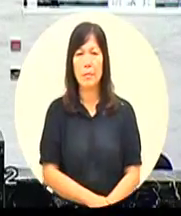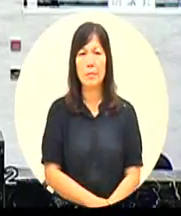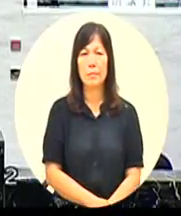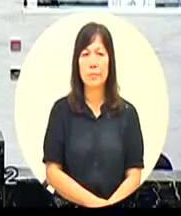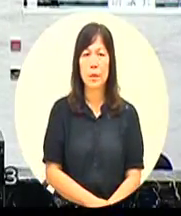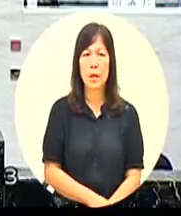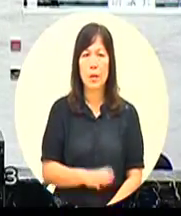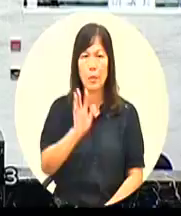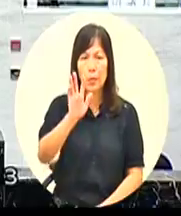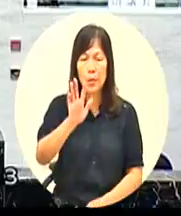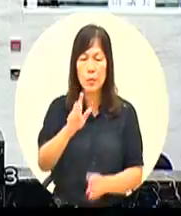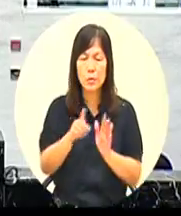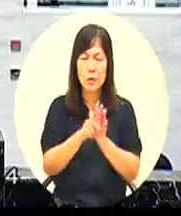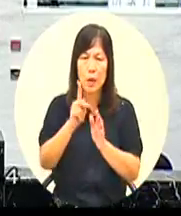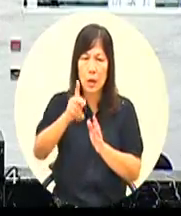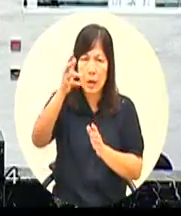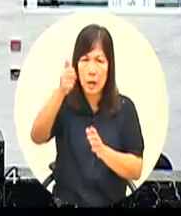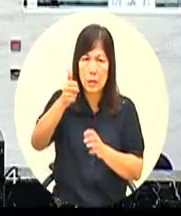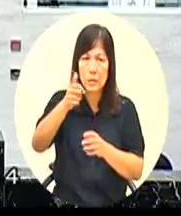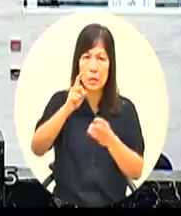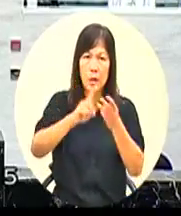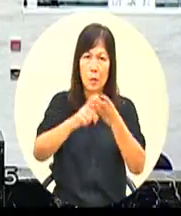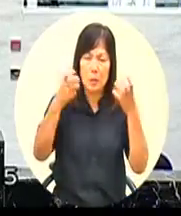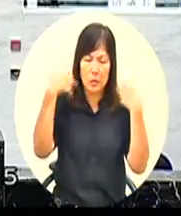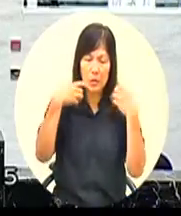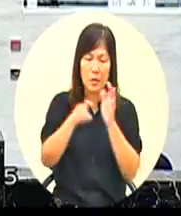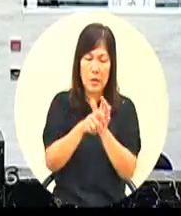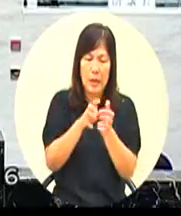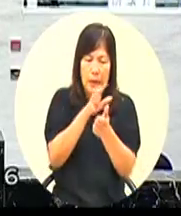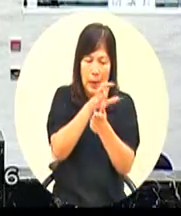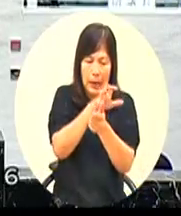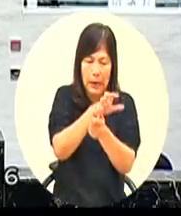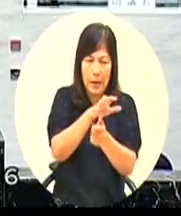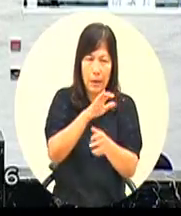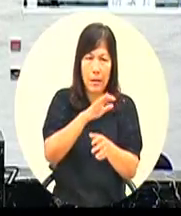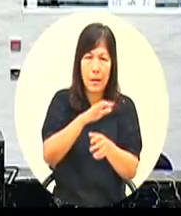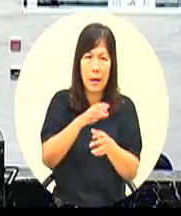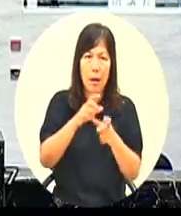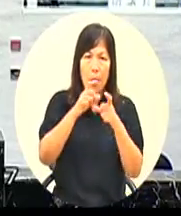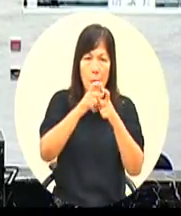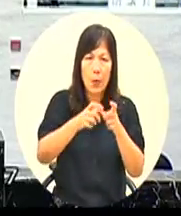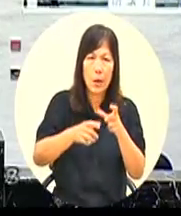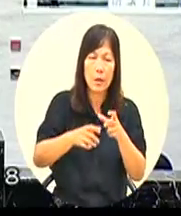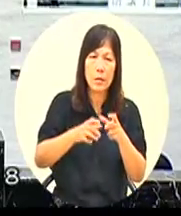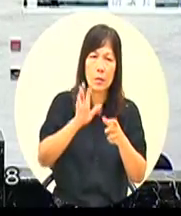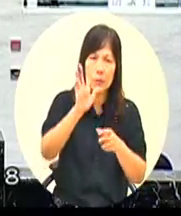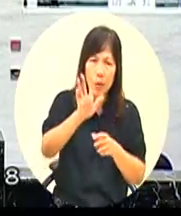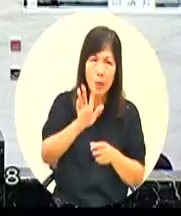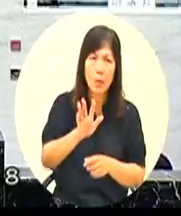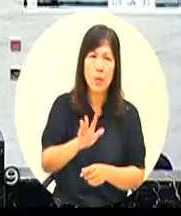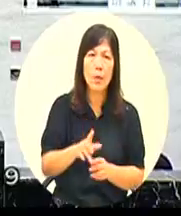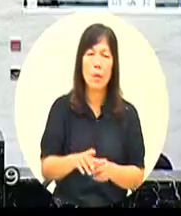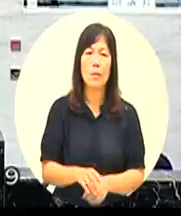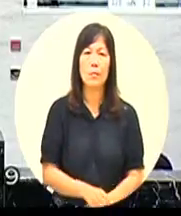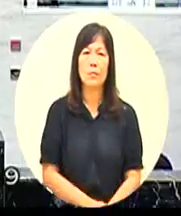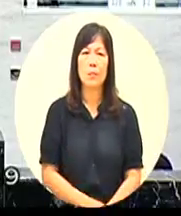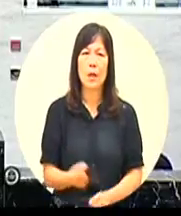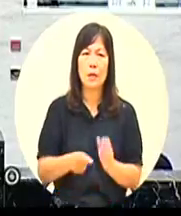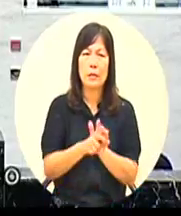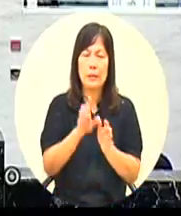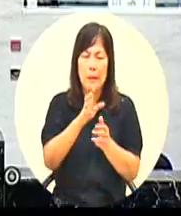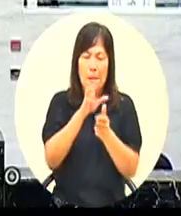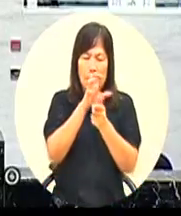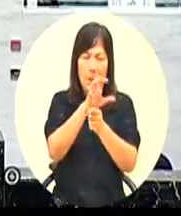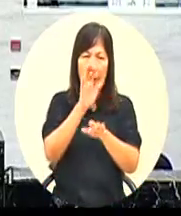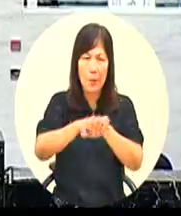因为有的科室主管可能会给校长有一些些的回馈的时候，回应的时候是比较苛责